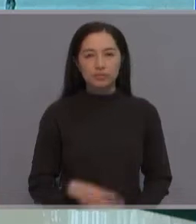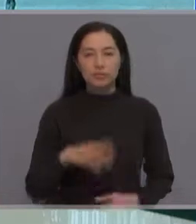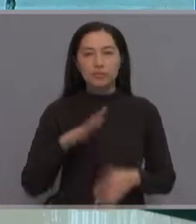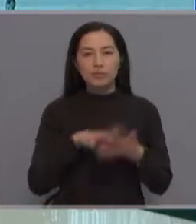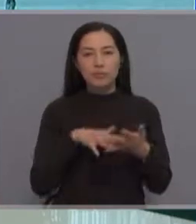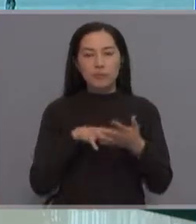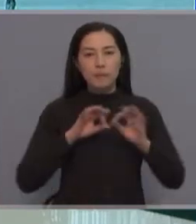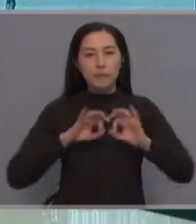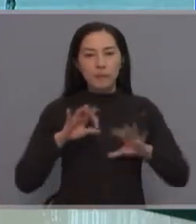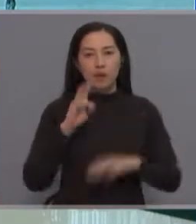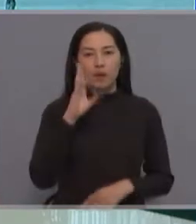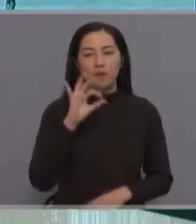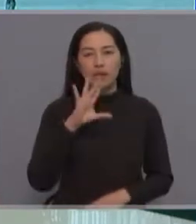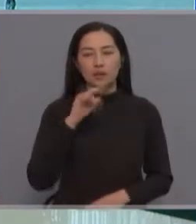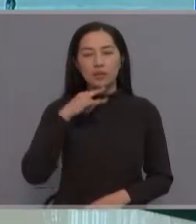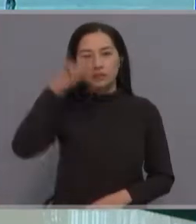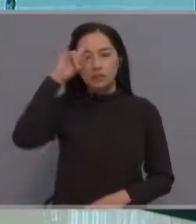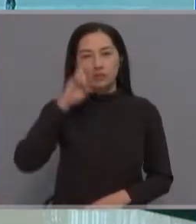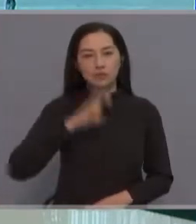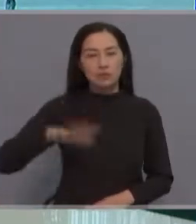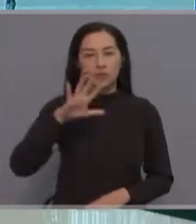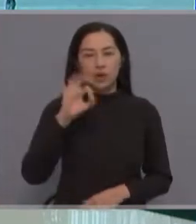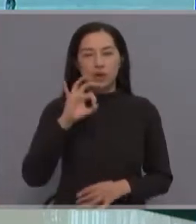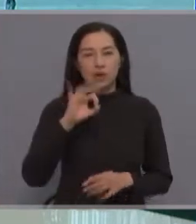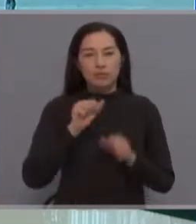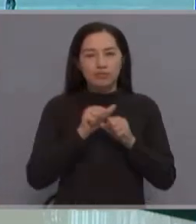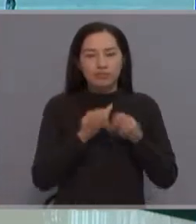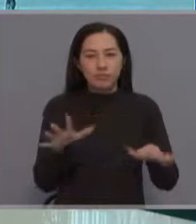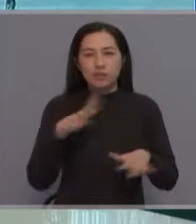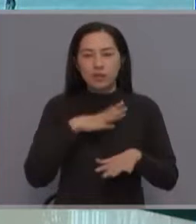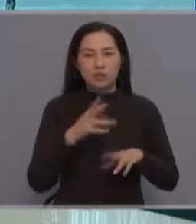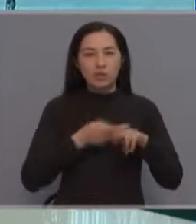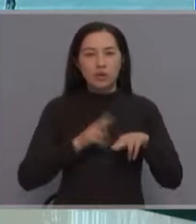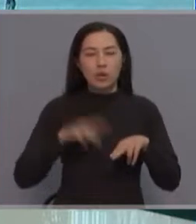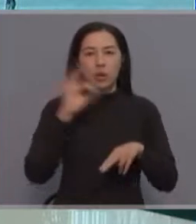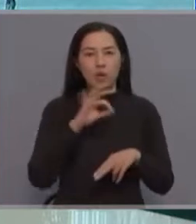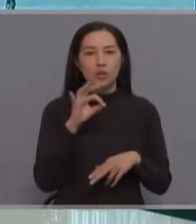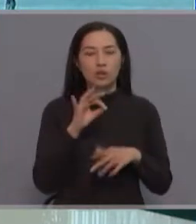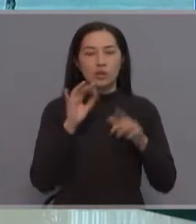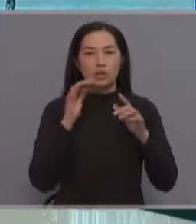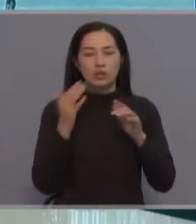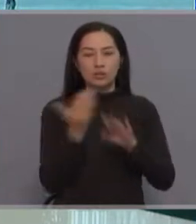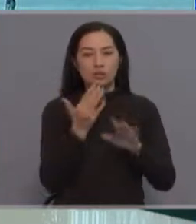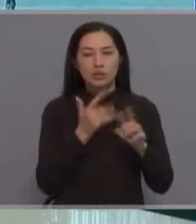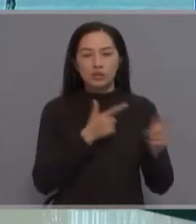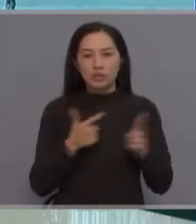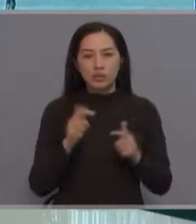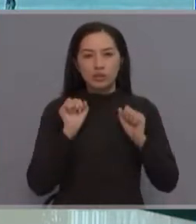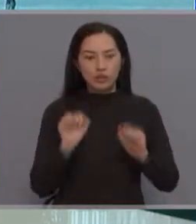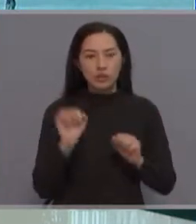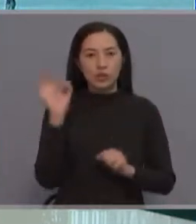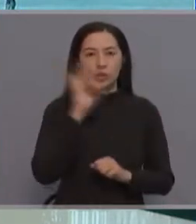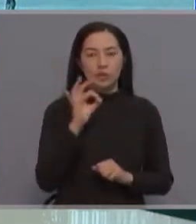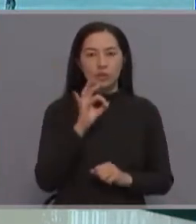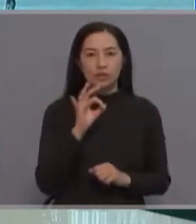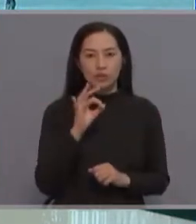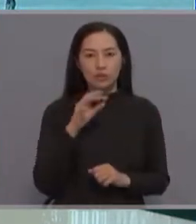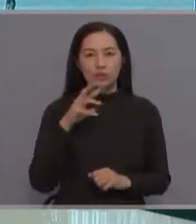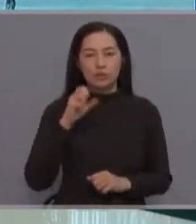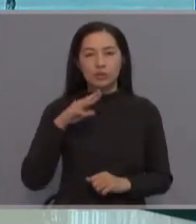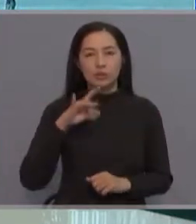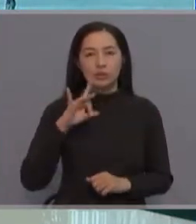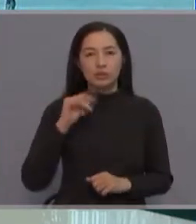Жалғастырамыз. Қазақстанда коронавирустың таралуына жол бермеу жөндегі ведомствоаралық комиссиясы өңірлердегі эпидемиологиялық ахуалды бағылау